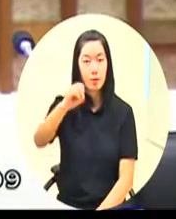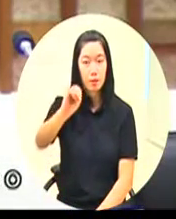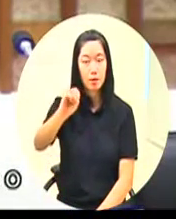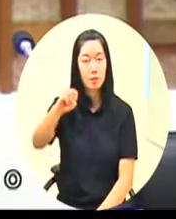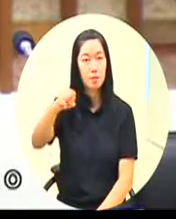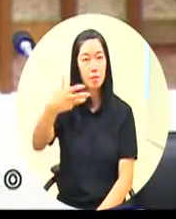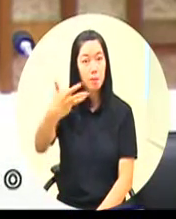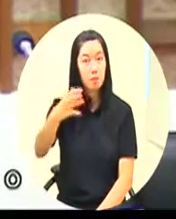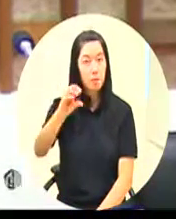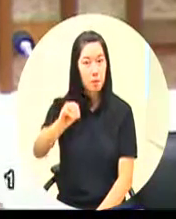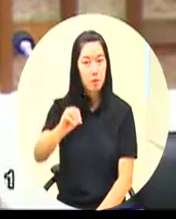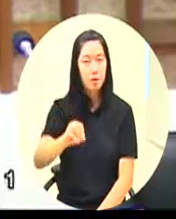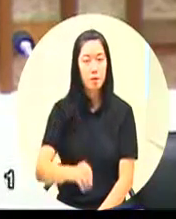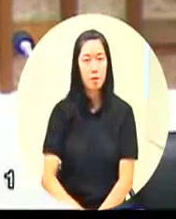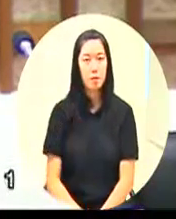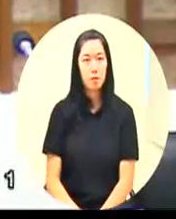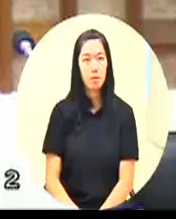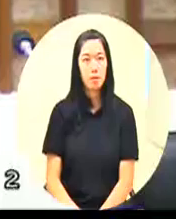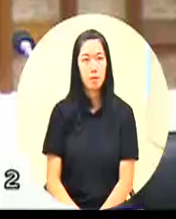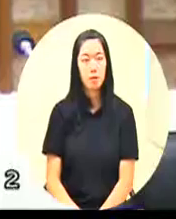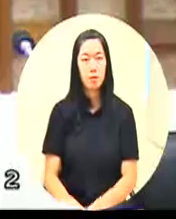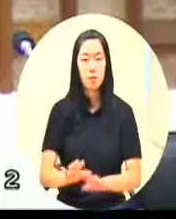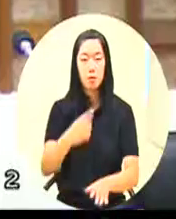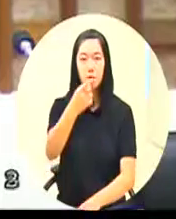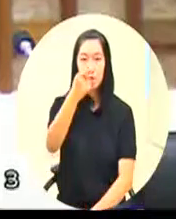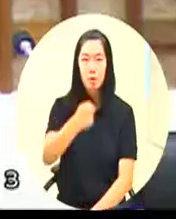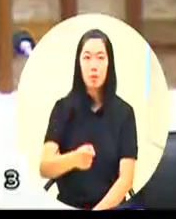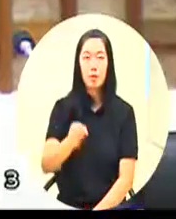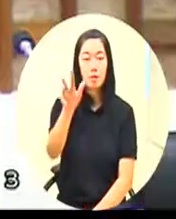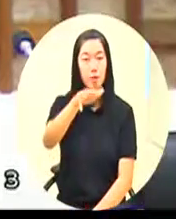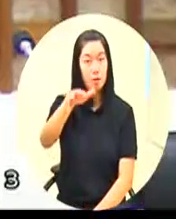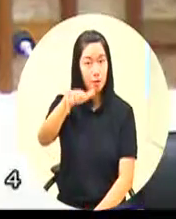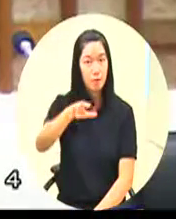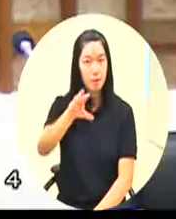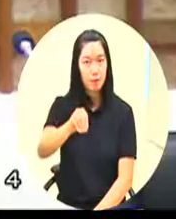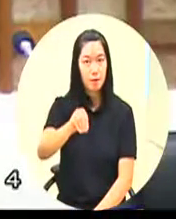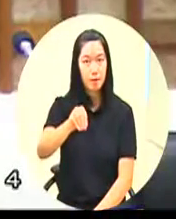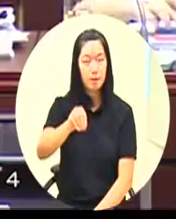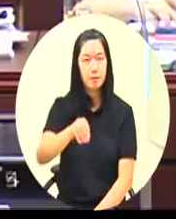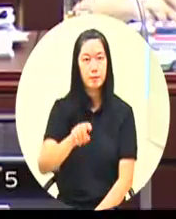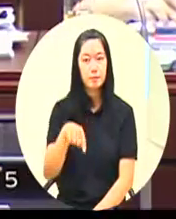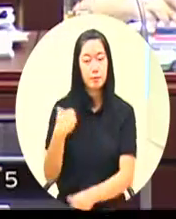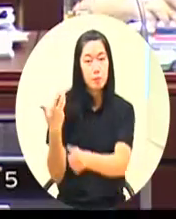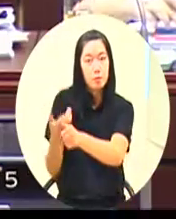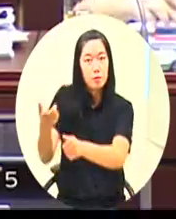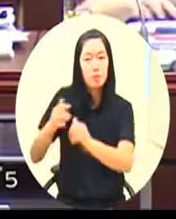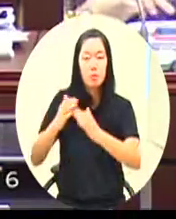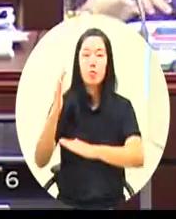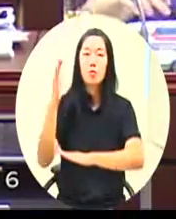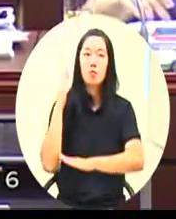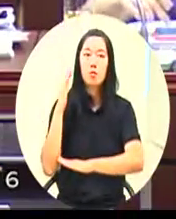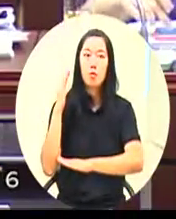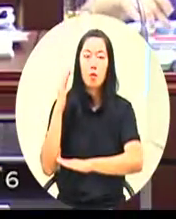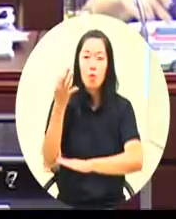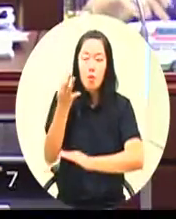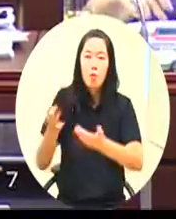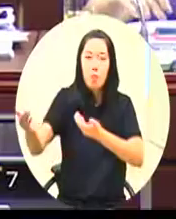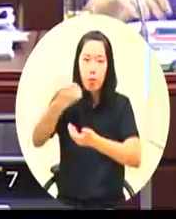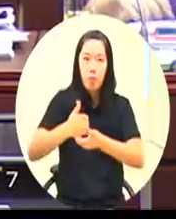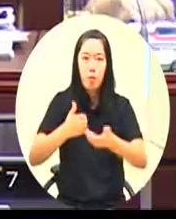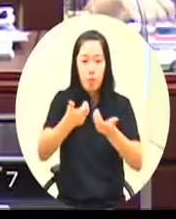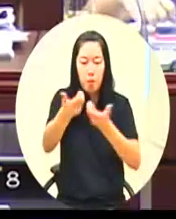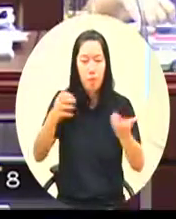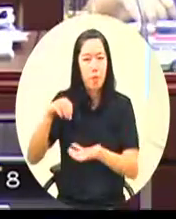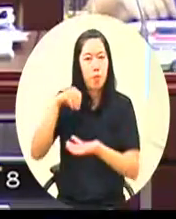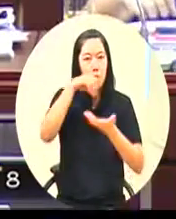对。 那我们现在要到位的就是1.7亿。 1.7亿是由这个市政府统整送到行政院，要